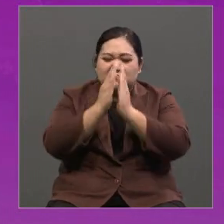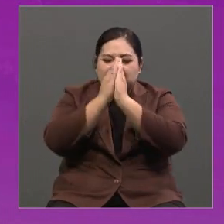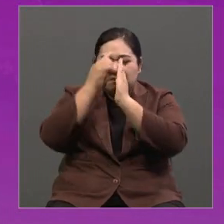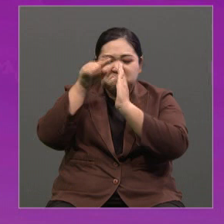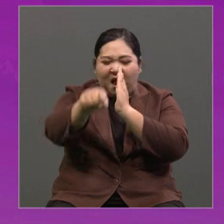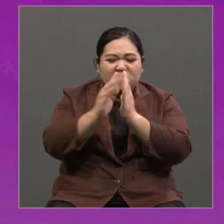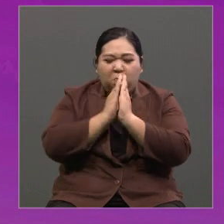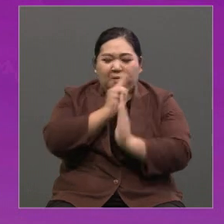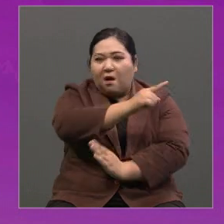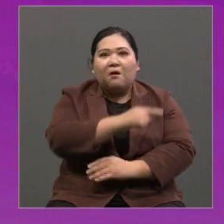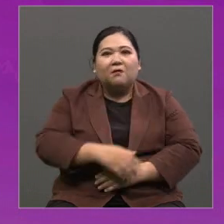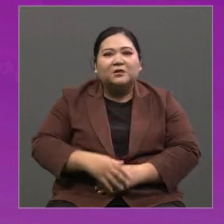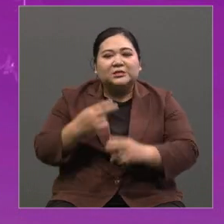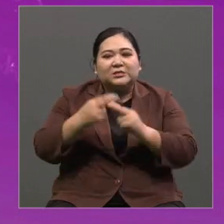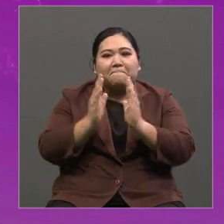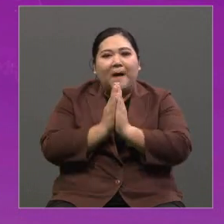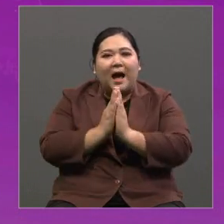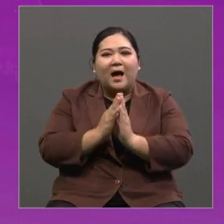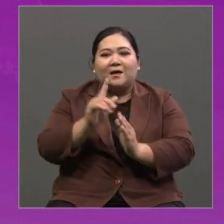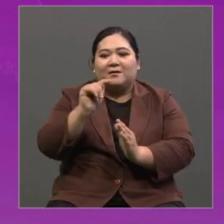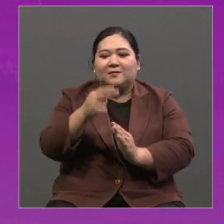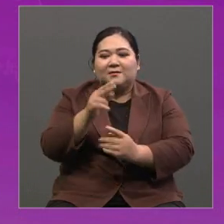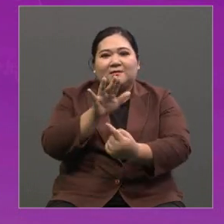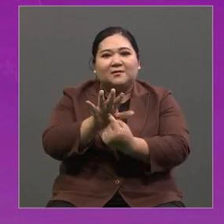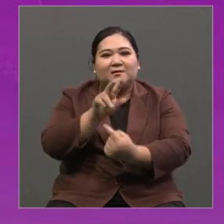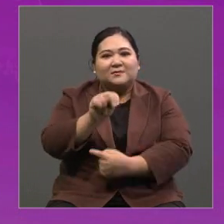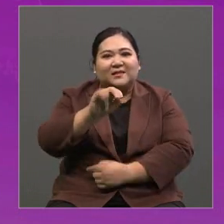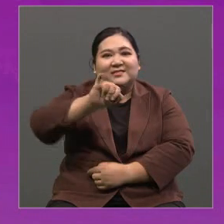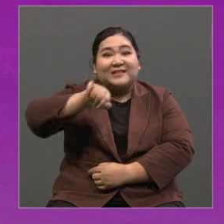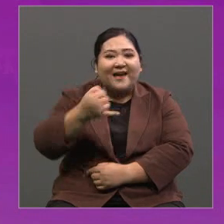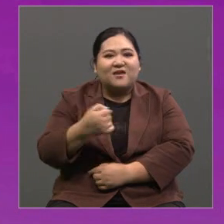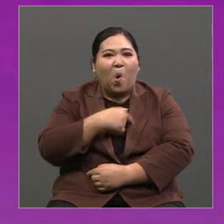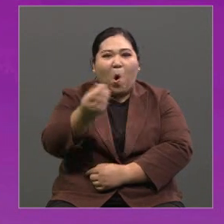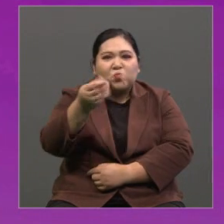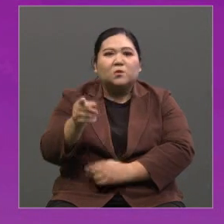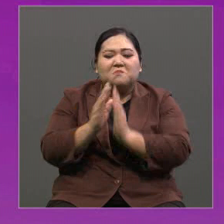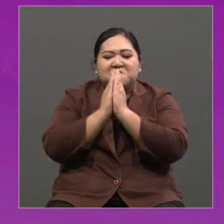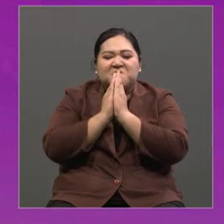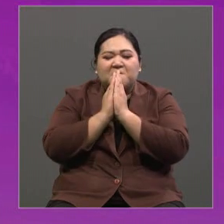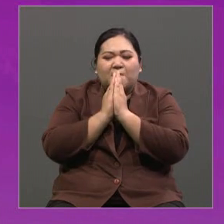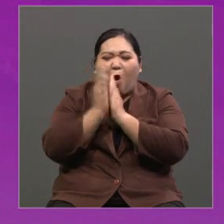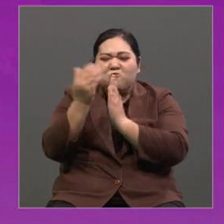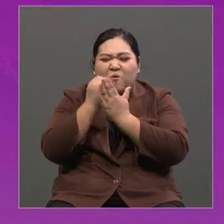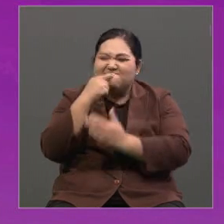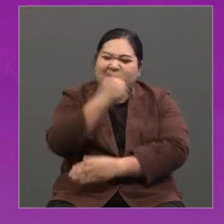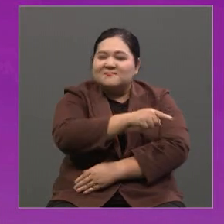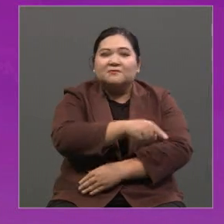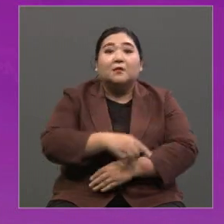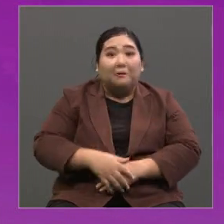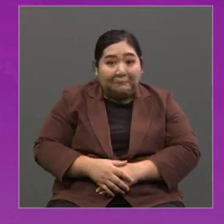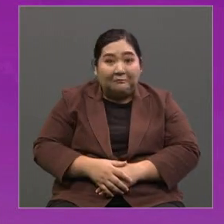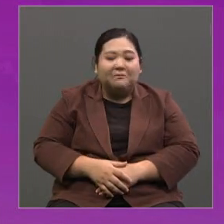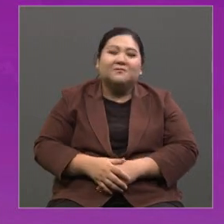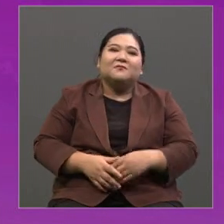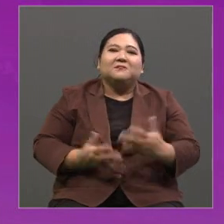ไม่รู้ว่าทันใจจริงๆหรือเปล่าเพราะว่าหลังจากที่โพสต์ออกไปแล้วนะคะมันก็มีกรณีเรื่องของ 300,000บาท